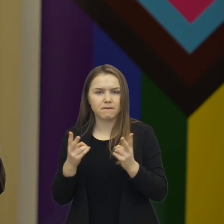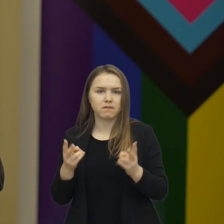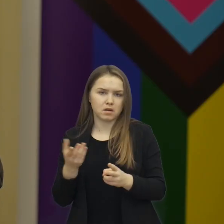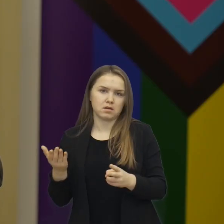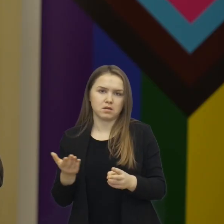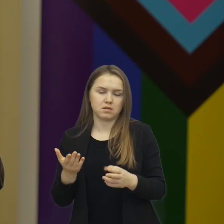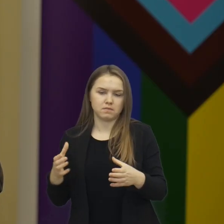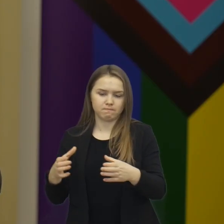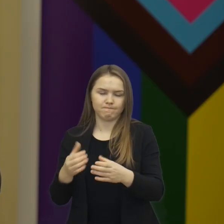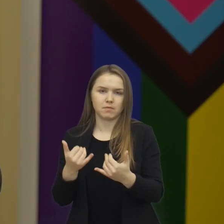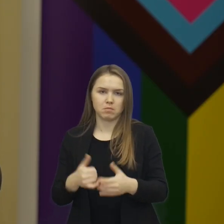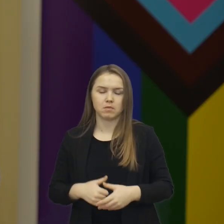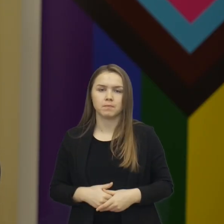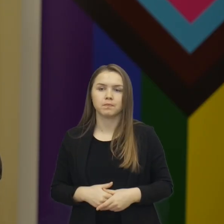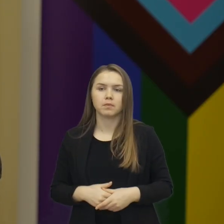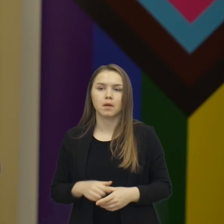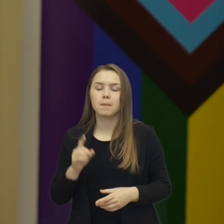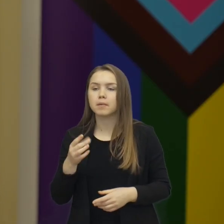yra kažkokių subtilesnių